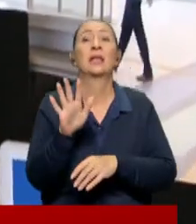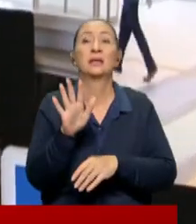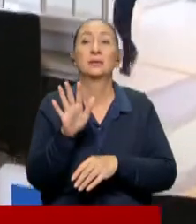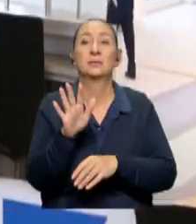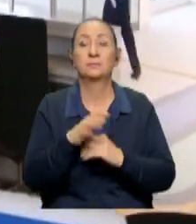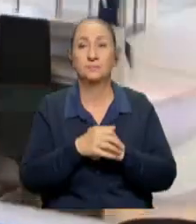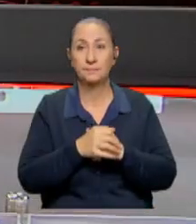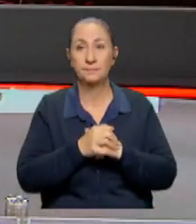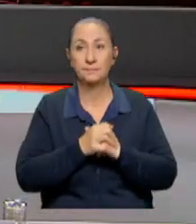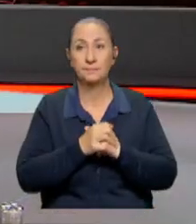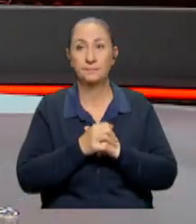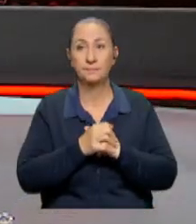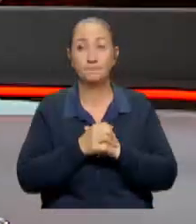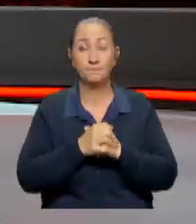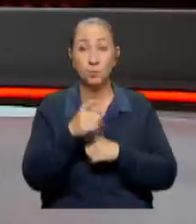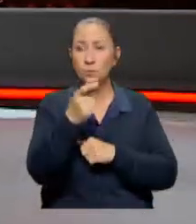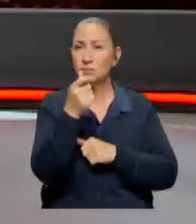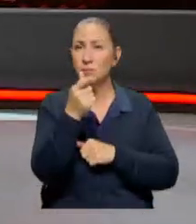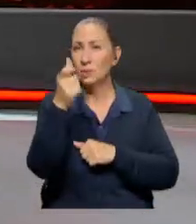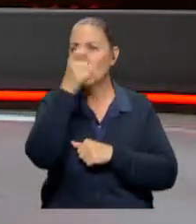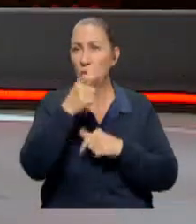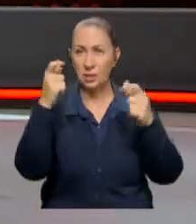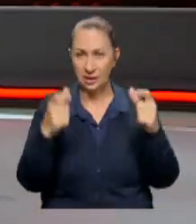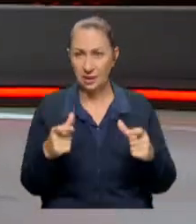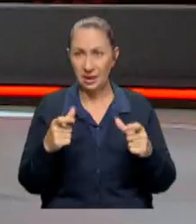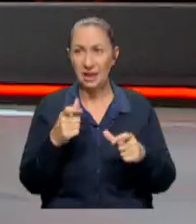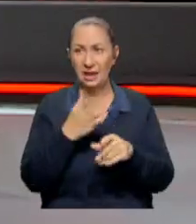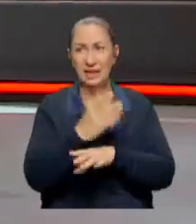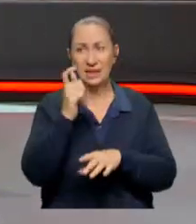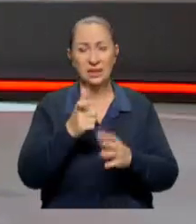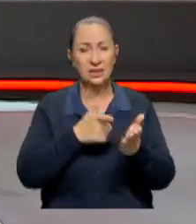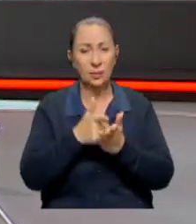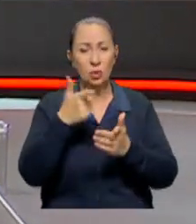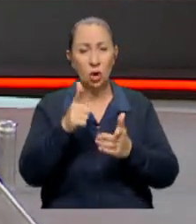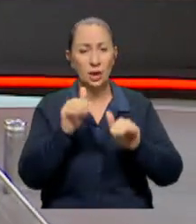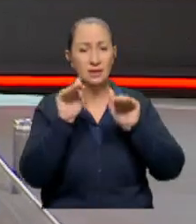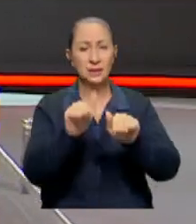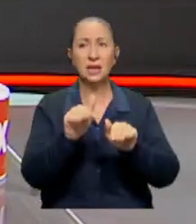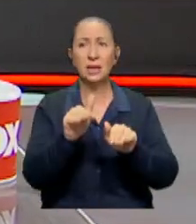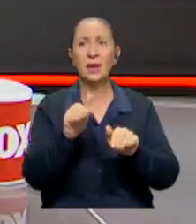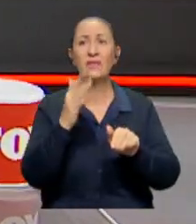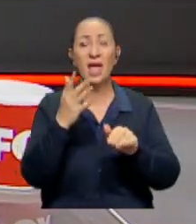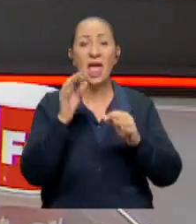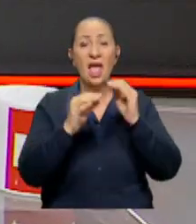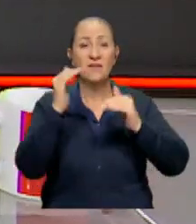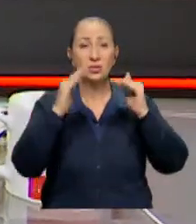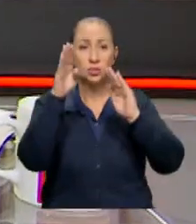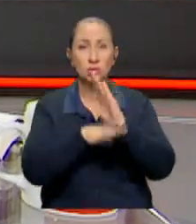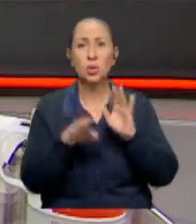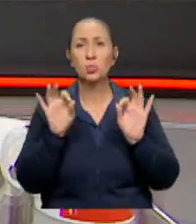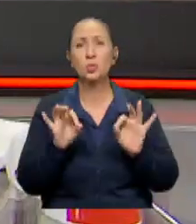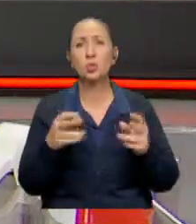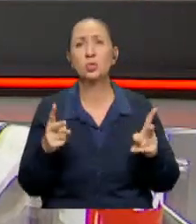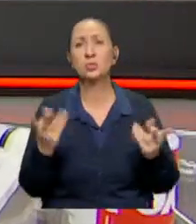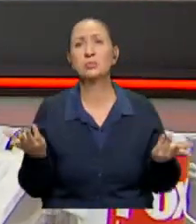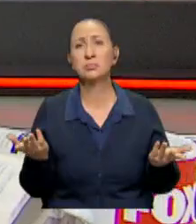değildir. Bu parayla Türkiye'de gerçekten tarımı, köylüyü desteklemek ve enflasyonu düşürmek mümkün